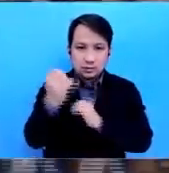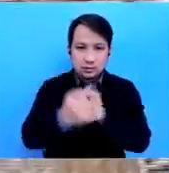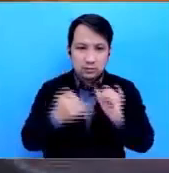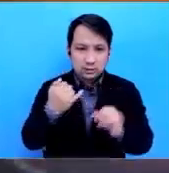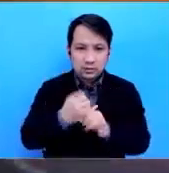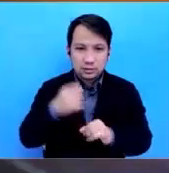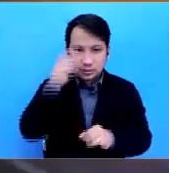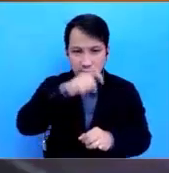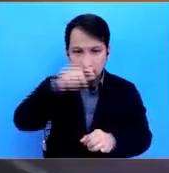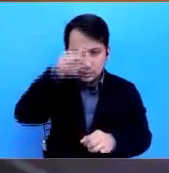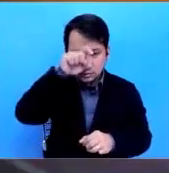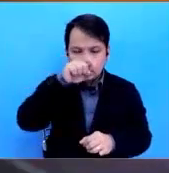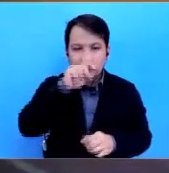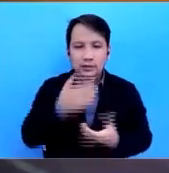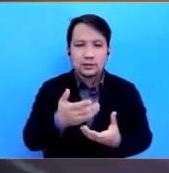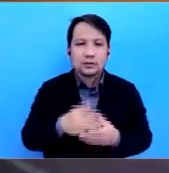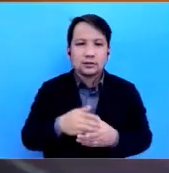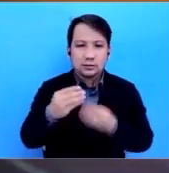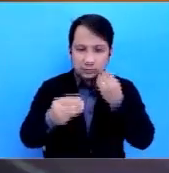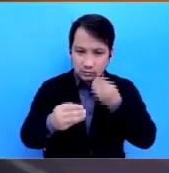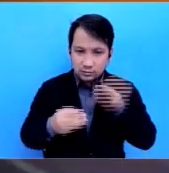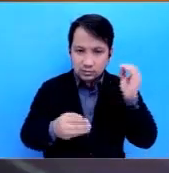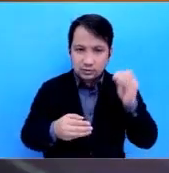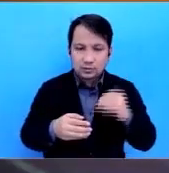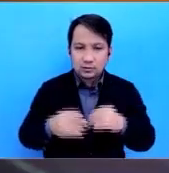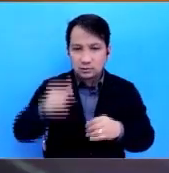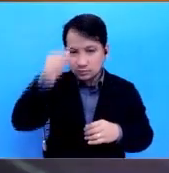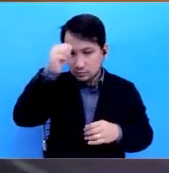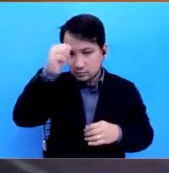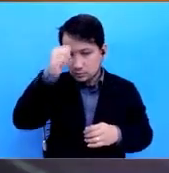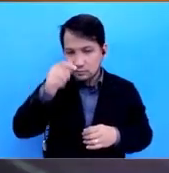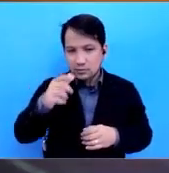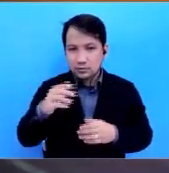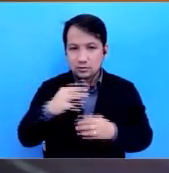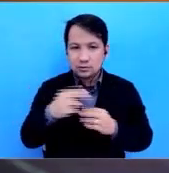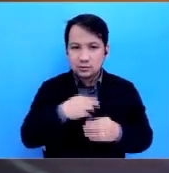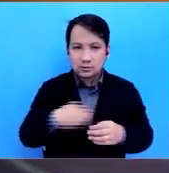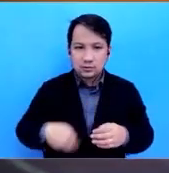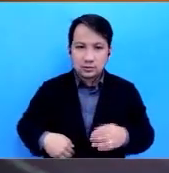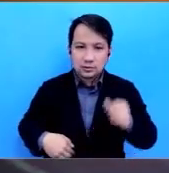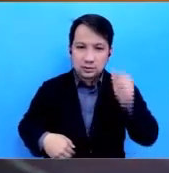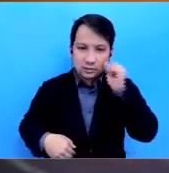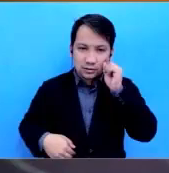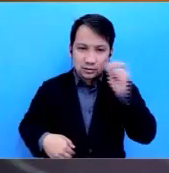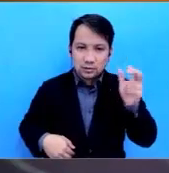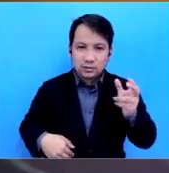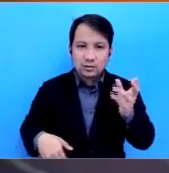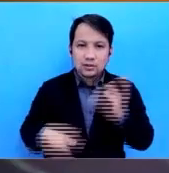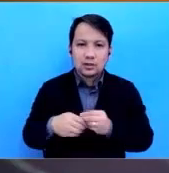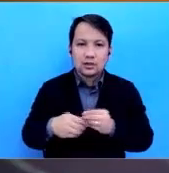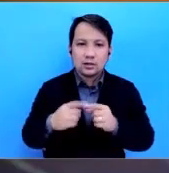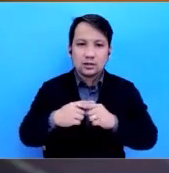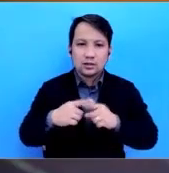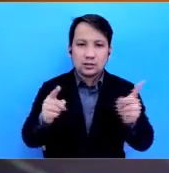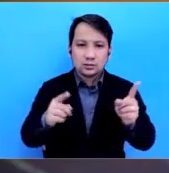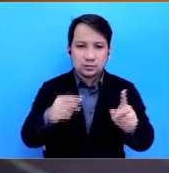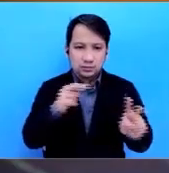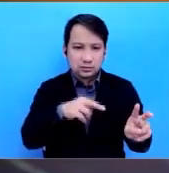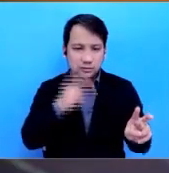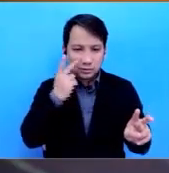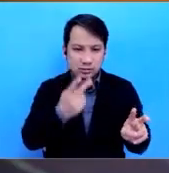Egypt. Nakauwi na sa India si Miss Universe 2021 Harnaz Sandu. Pero ibang napansin sa